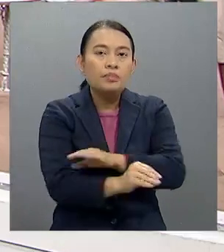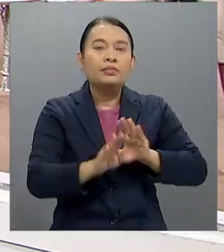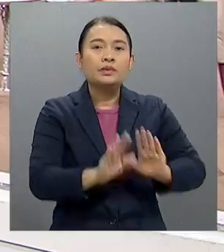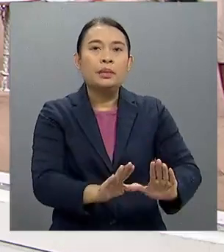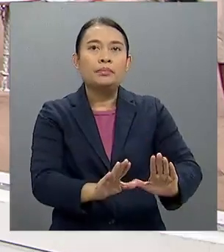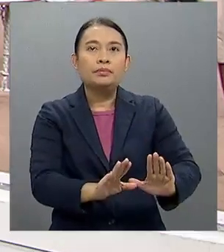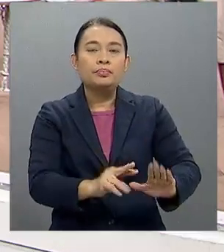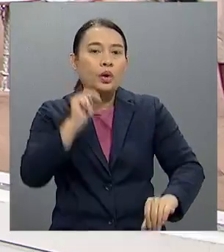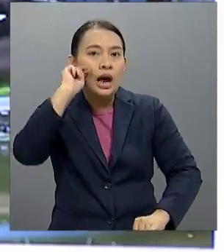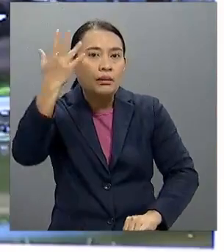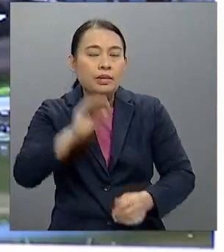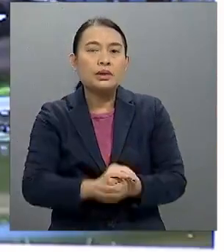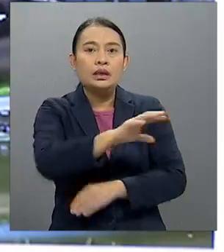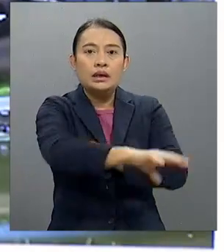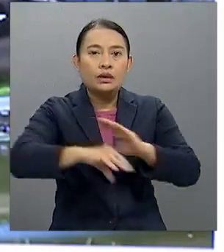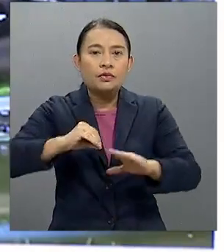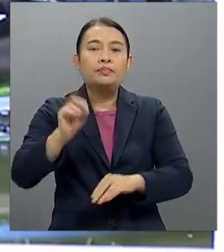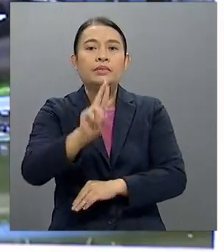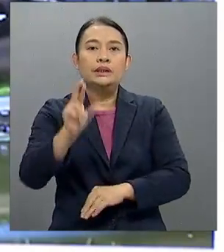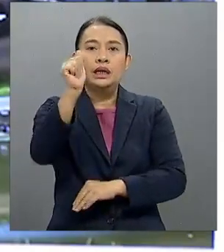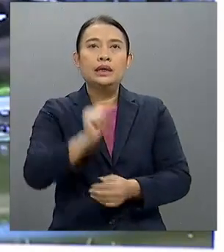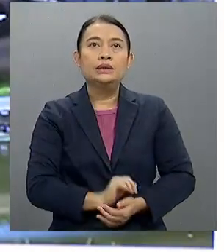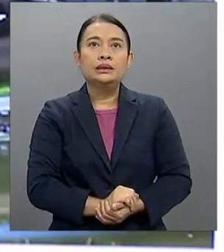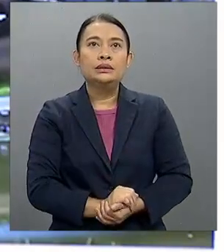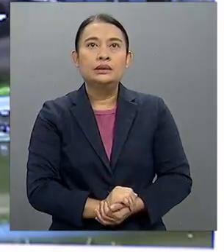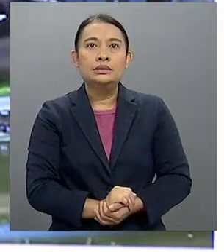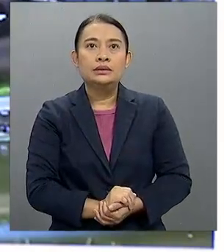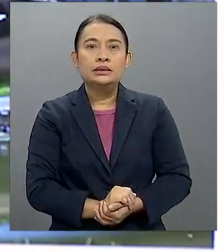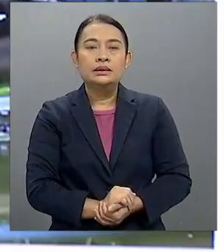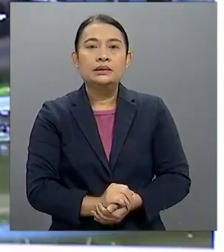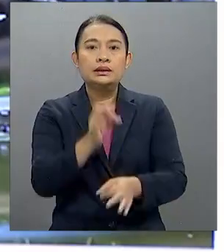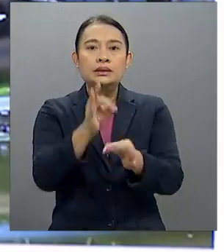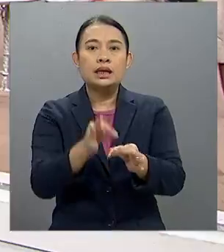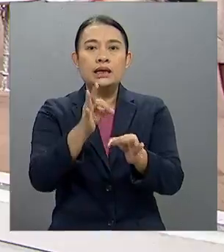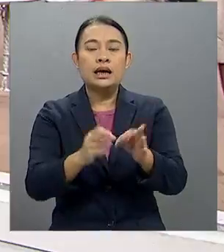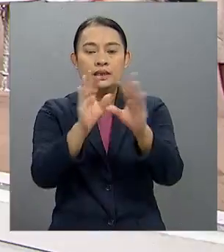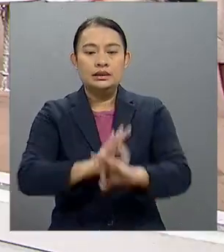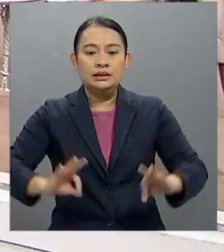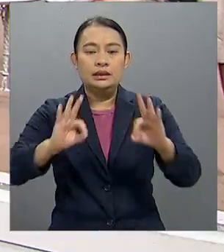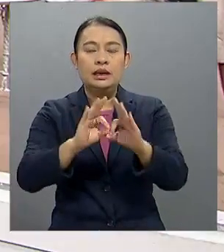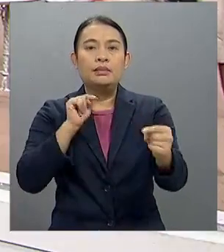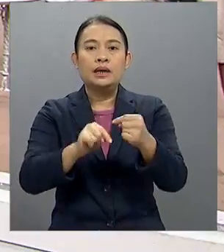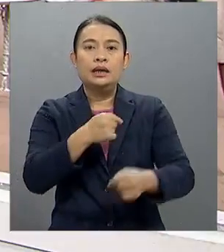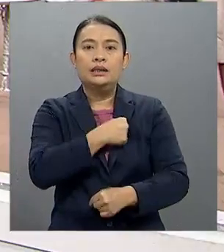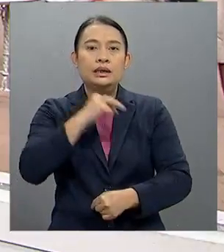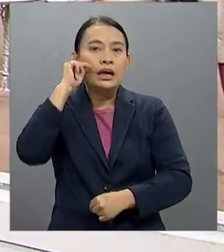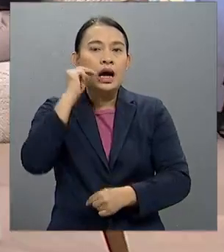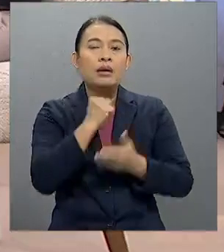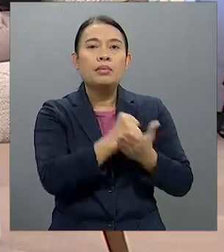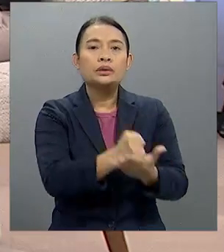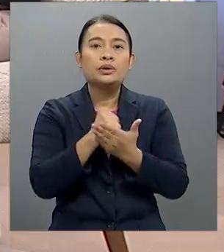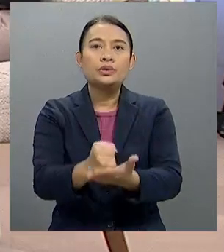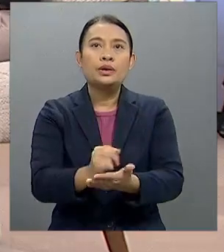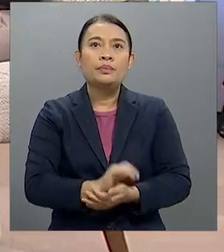ฮะ ใช่แล้วนะคะก็ร้องทุกข์ลงไปนี้ก็ขอเป็นอีกหนึ่งธนาคารแห่งน้ำใจเอามาเบิกใช้ได้นะ ครับคือไม่จำเป็นต้องร้องทุกอย่างเดียวเนาะร้องทุกลงป้